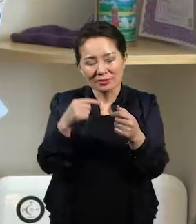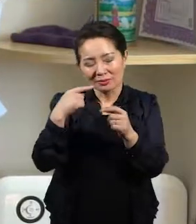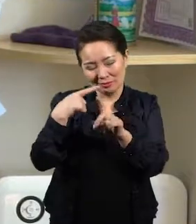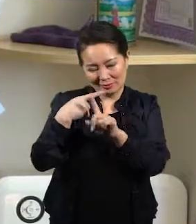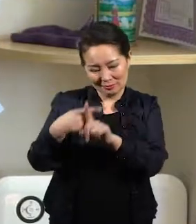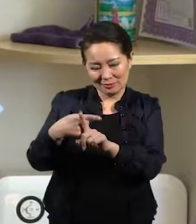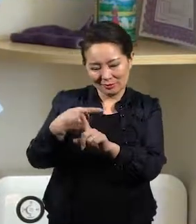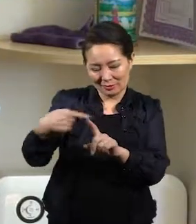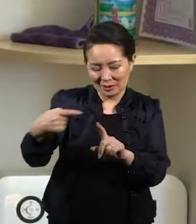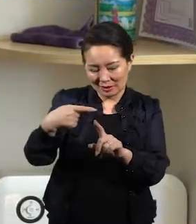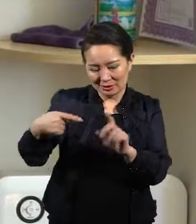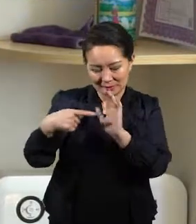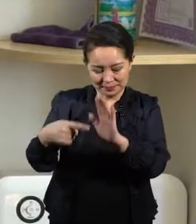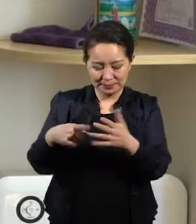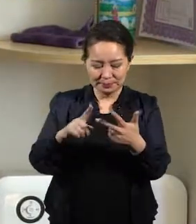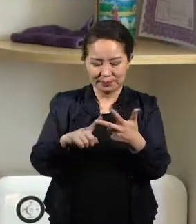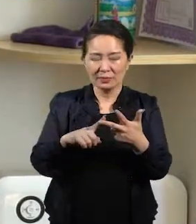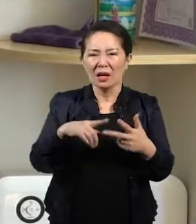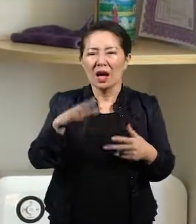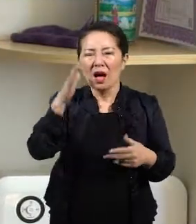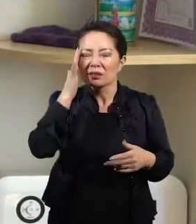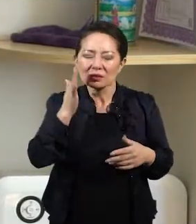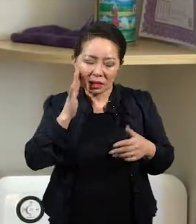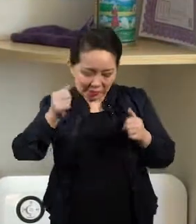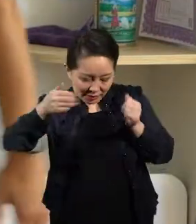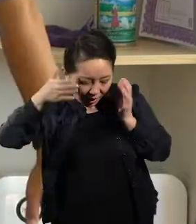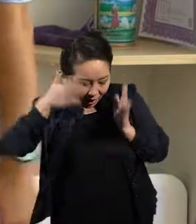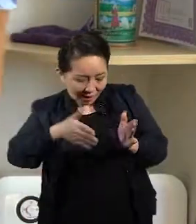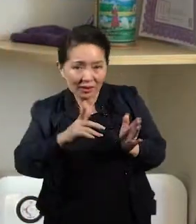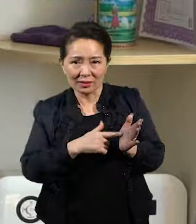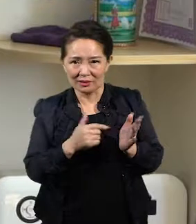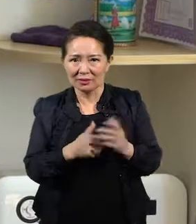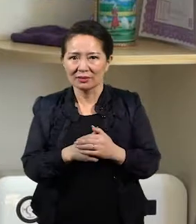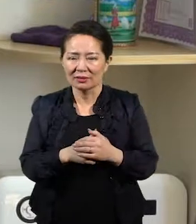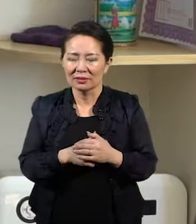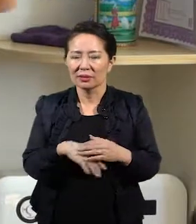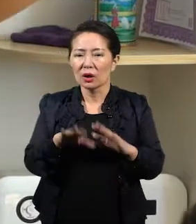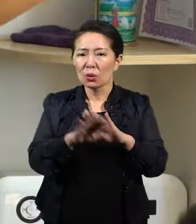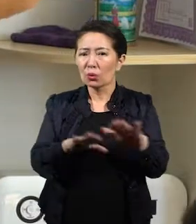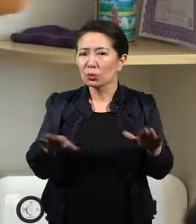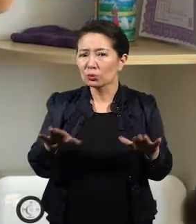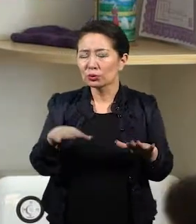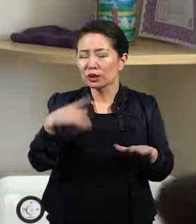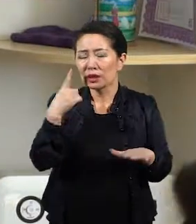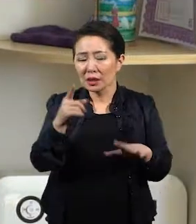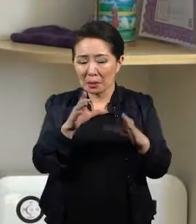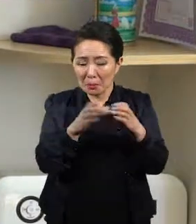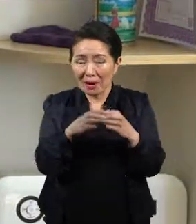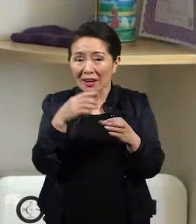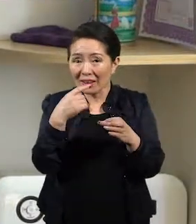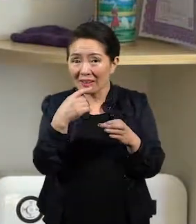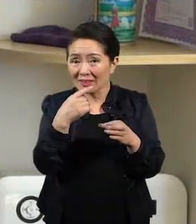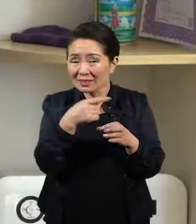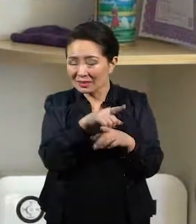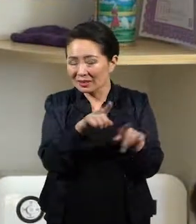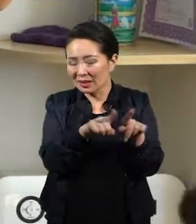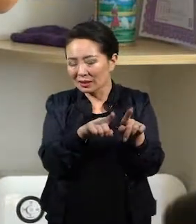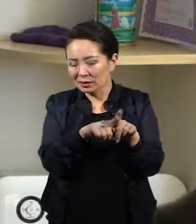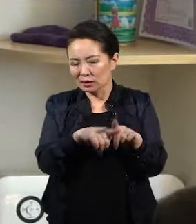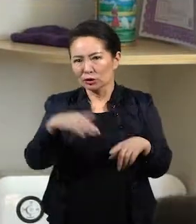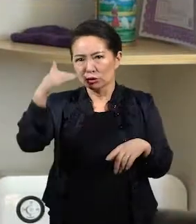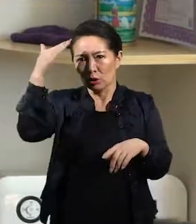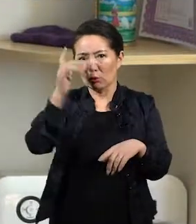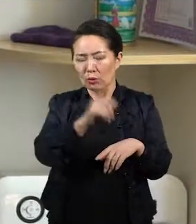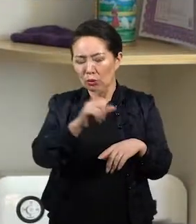хяналтыг сайжруулах гэдэг мэдээж одоо хүүхдээ сайн түрүүний 1-р агийн хэлсэн чинь одоо нэг